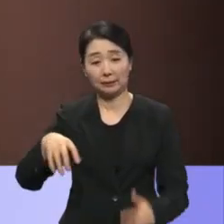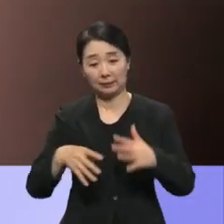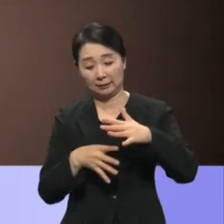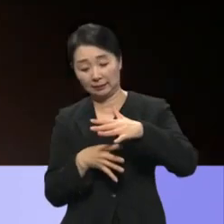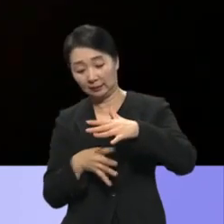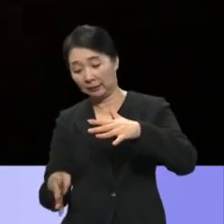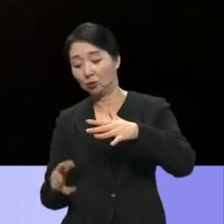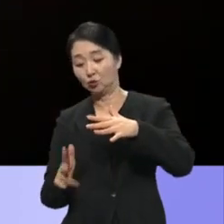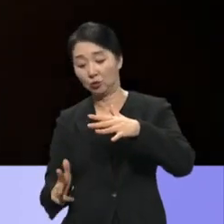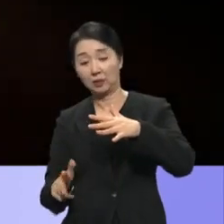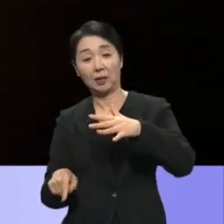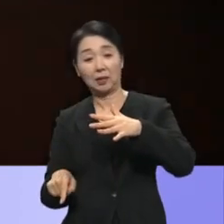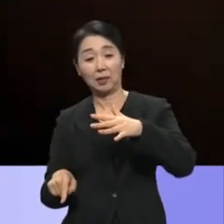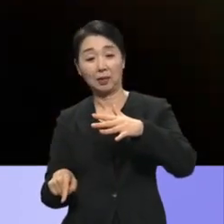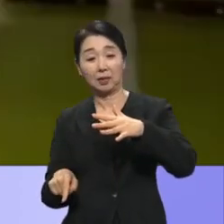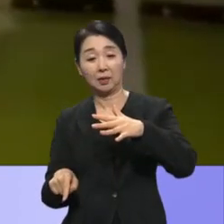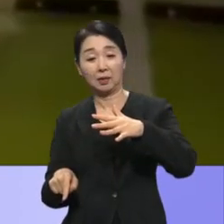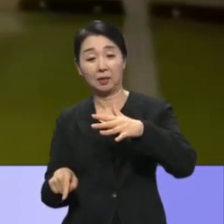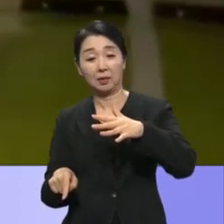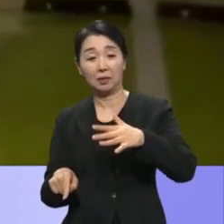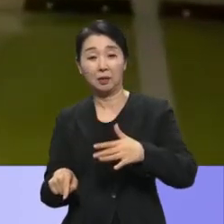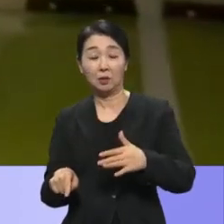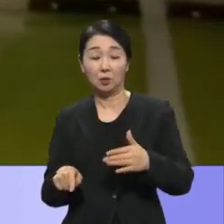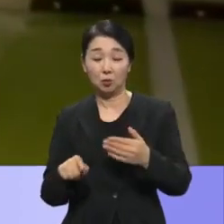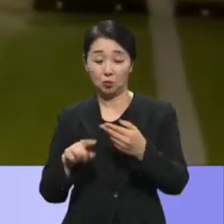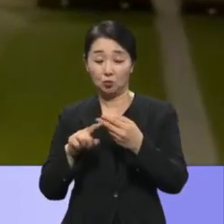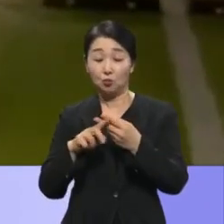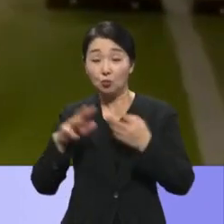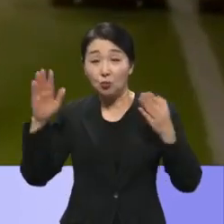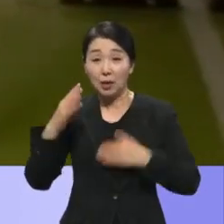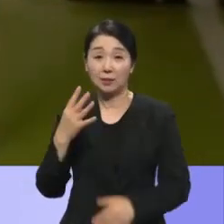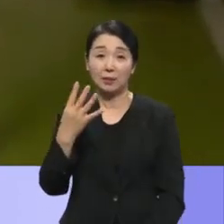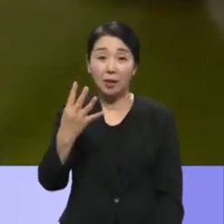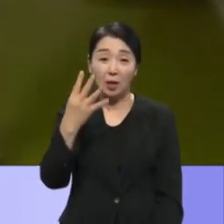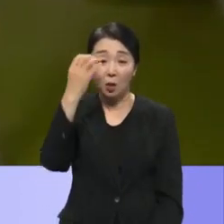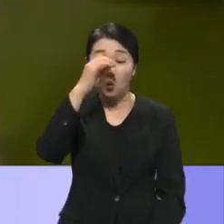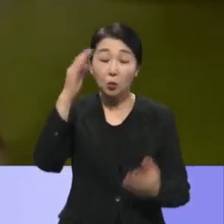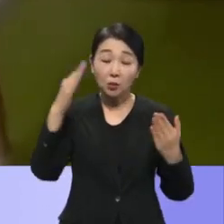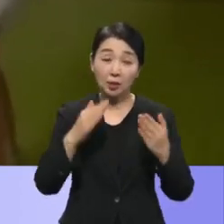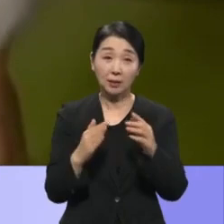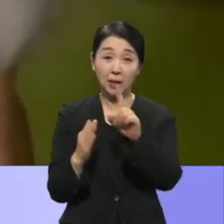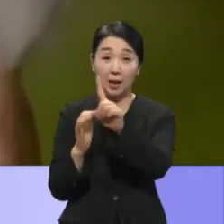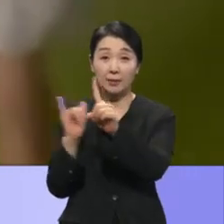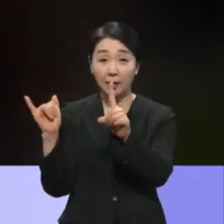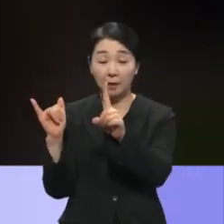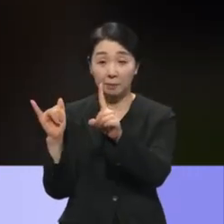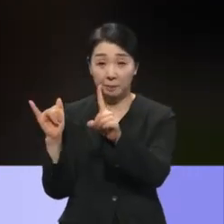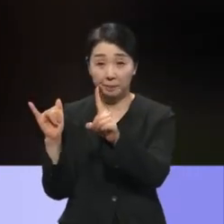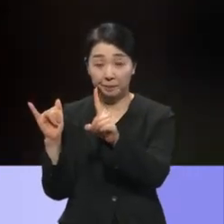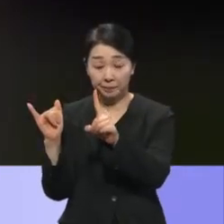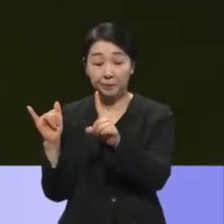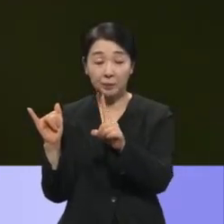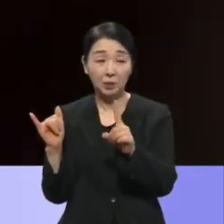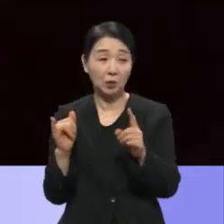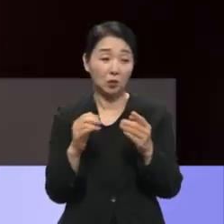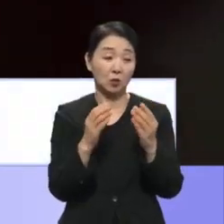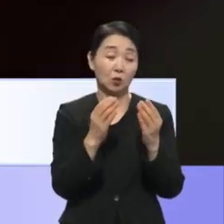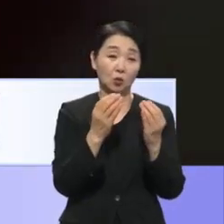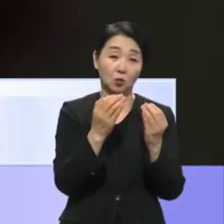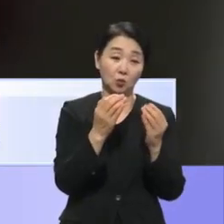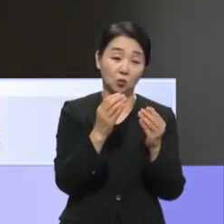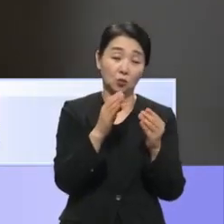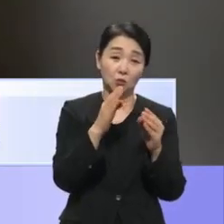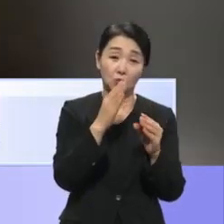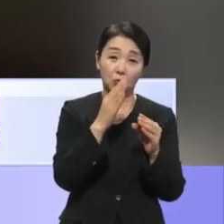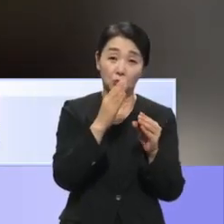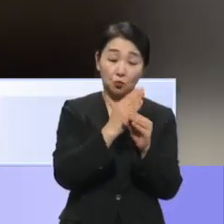.중학생4명과 고등학생1명이 중학교2